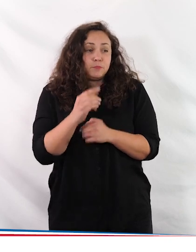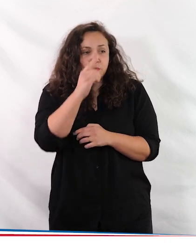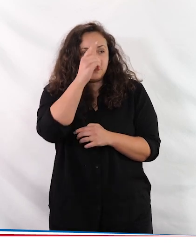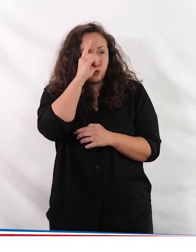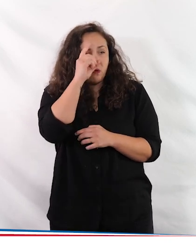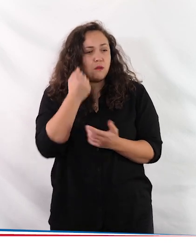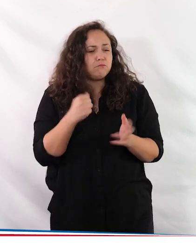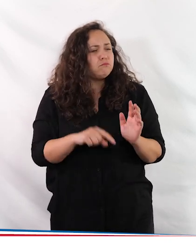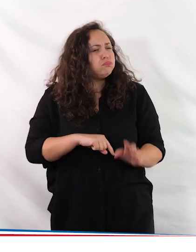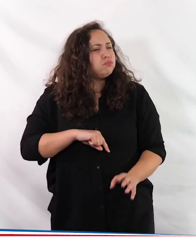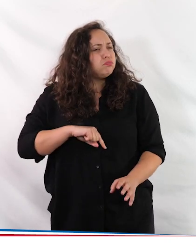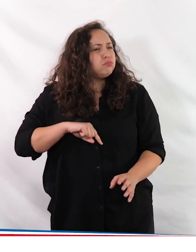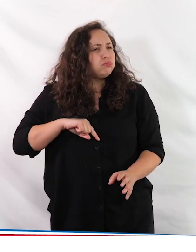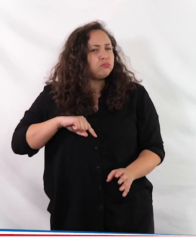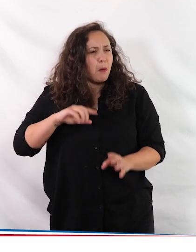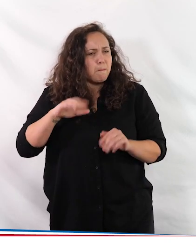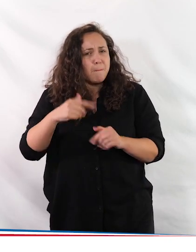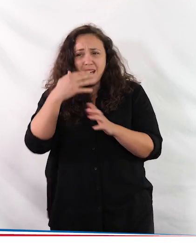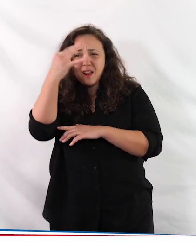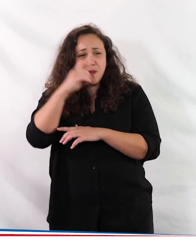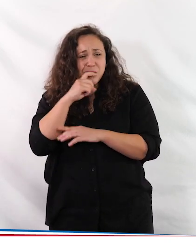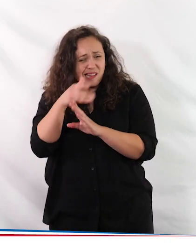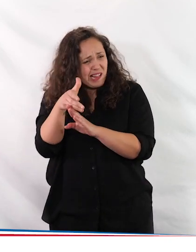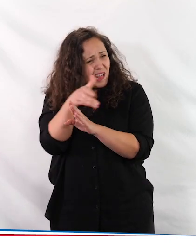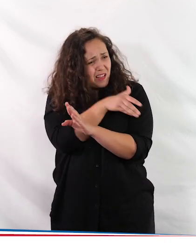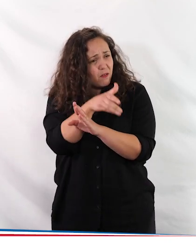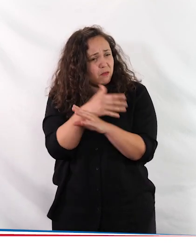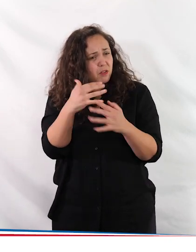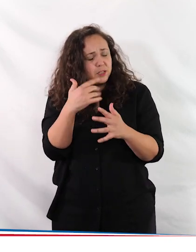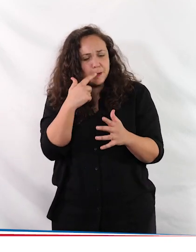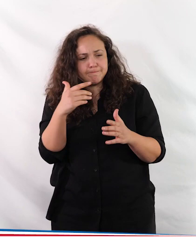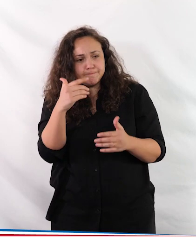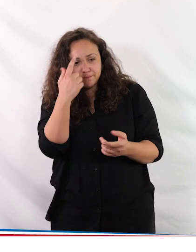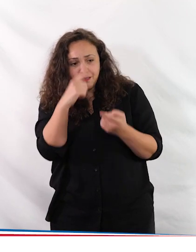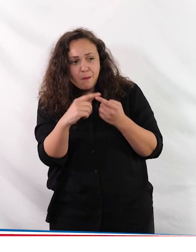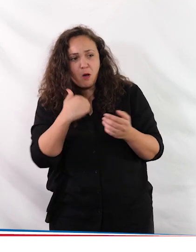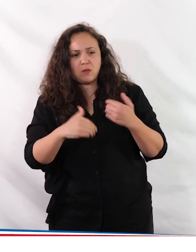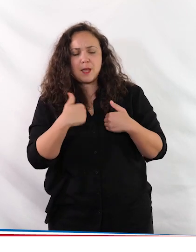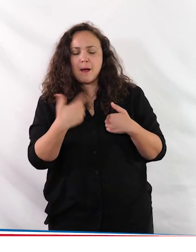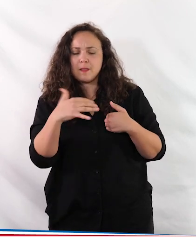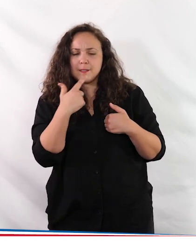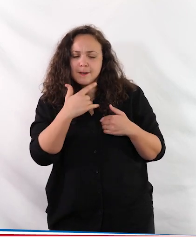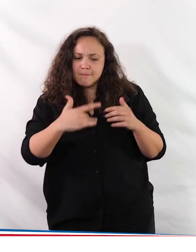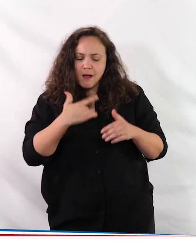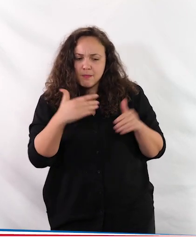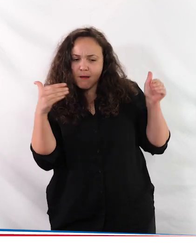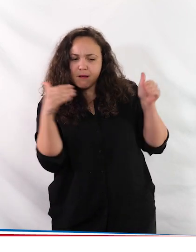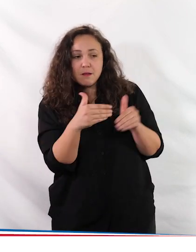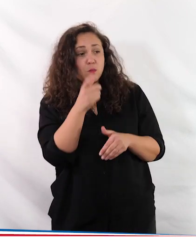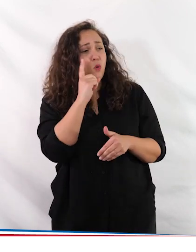depuis longtemps, je m'intéresse bien avant d'être élue à cette question. J'ai dans mon entourage